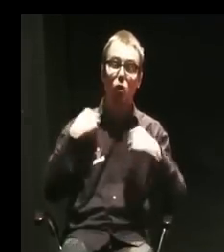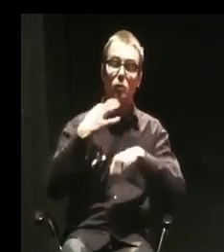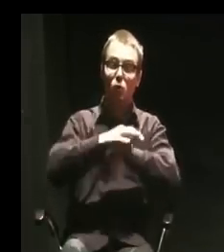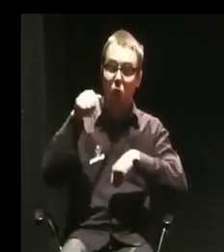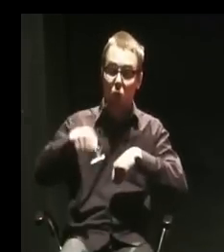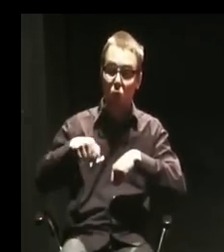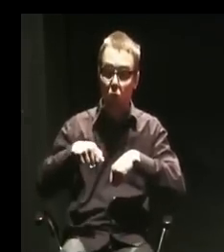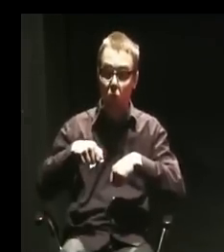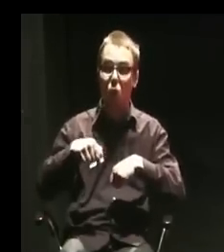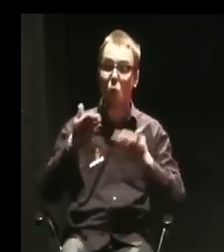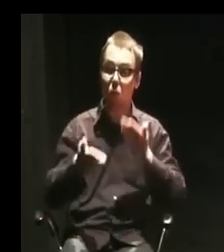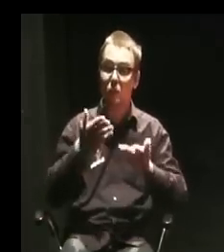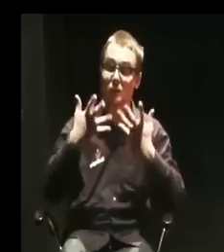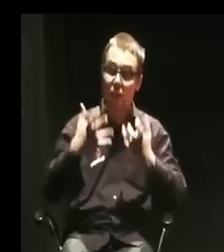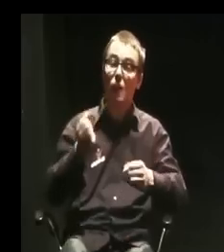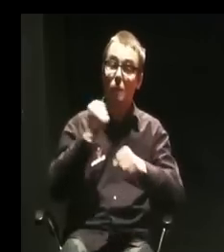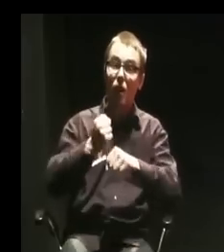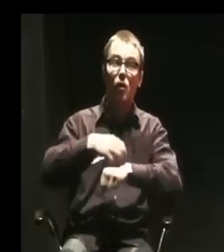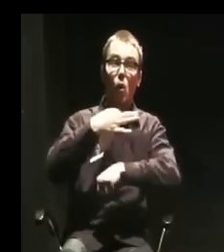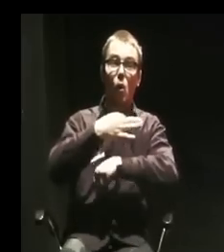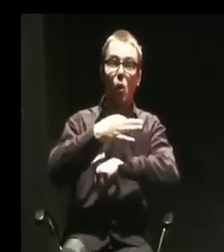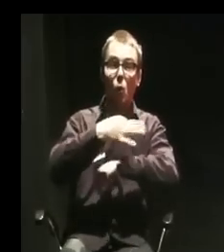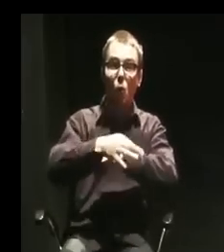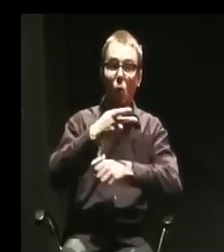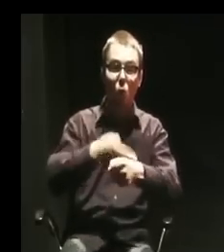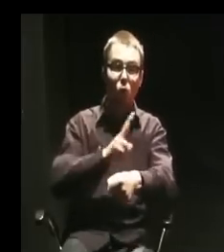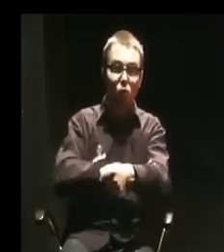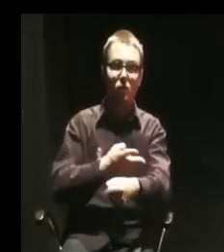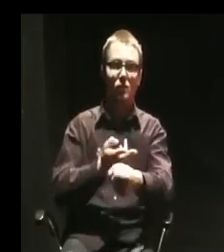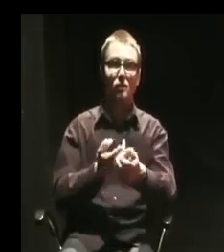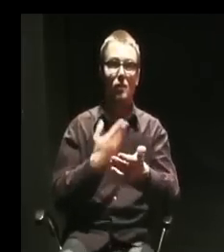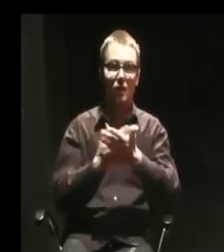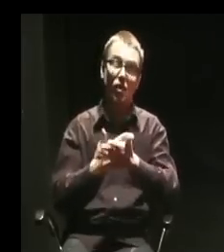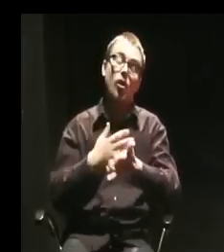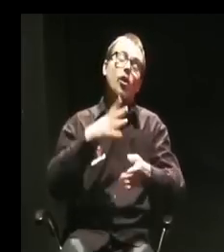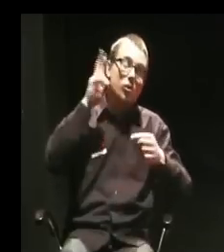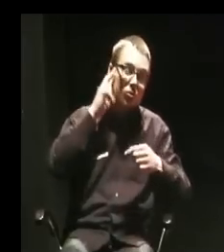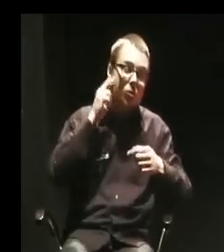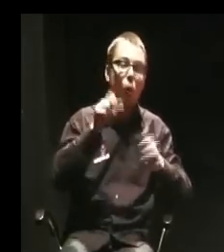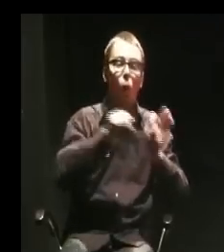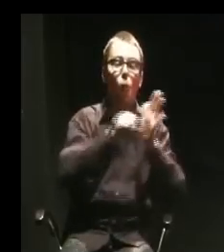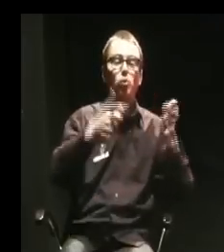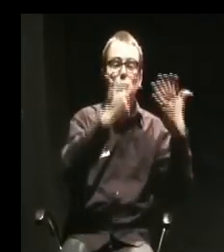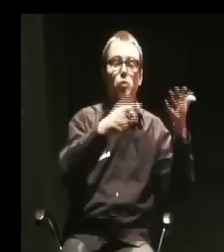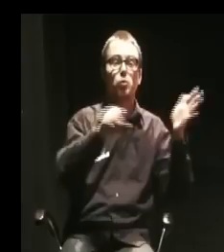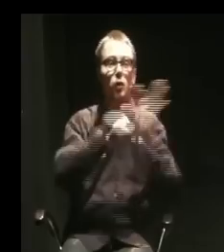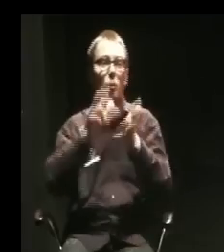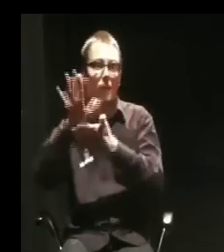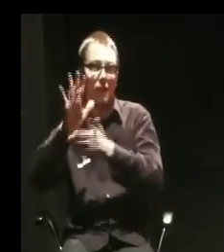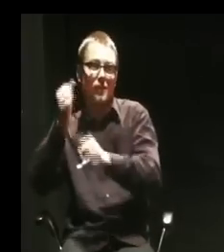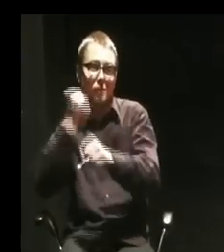Praca stabilna od godziny 7.30 do 15.30. O godzinie 15.00 już umyty kubek,